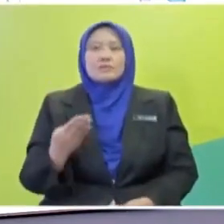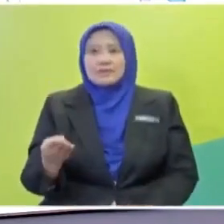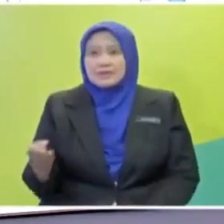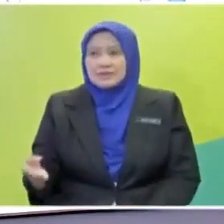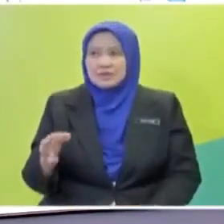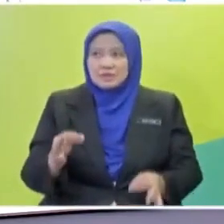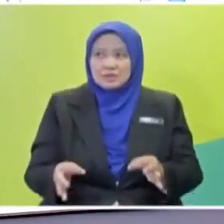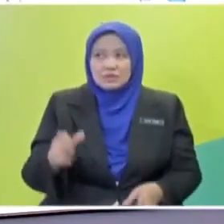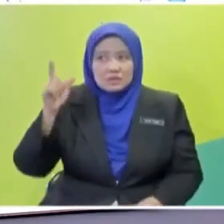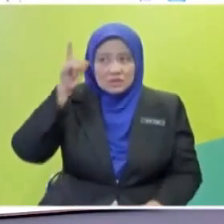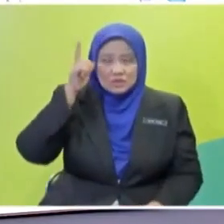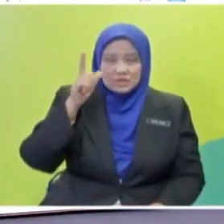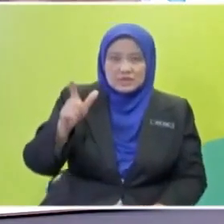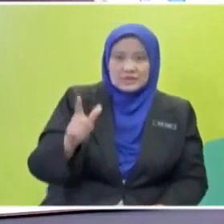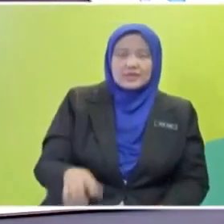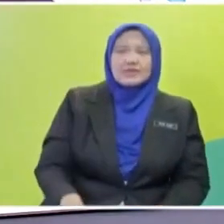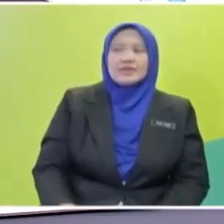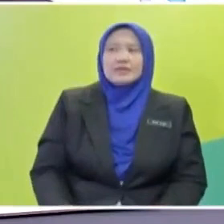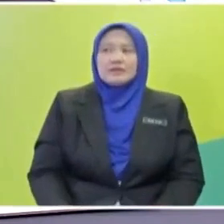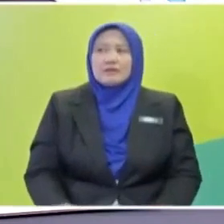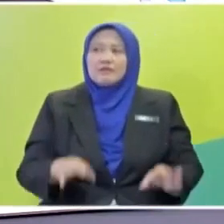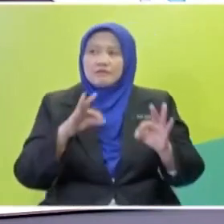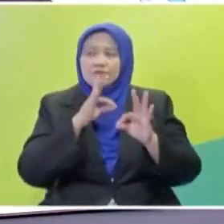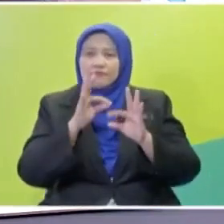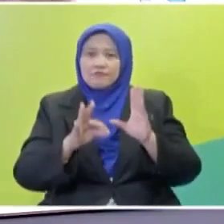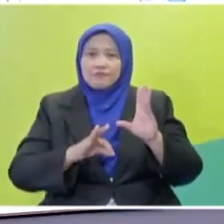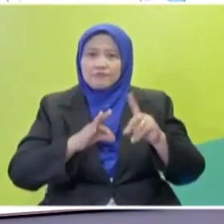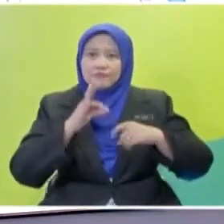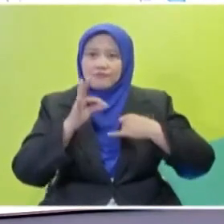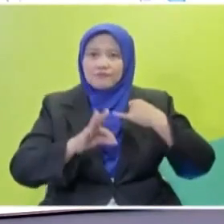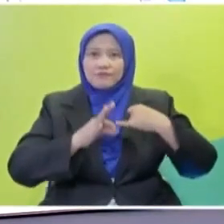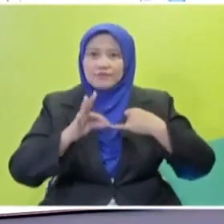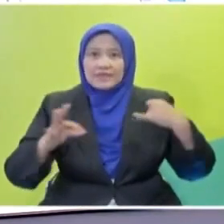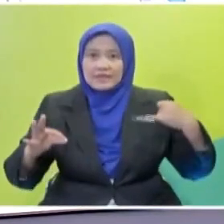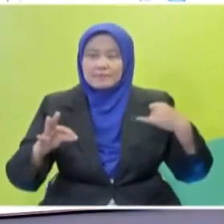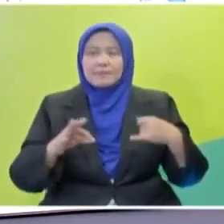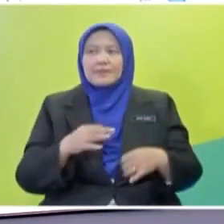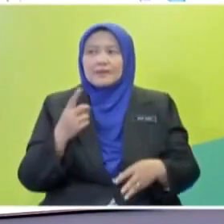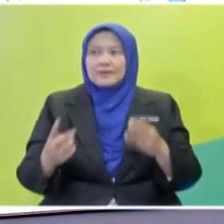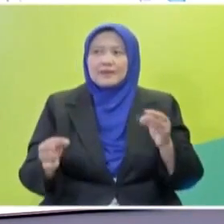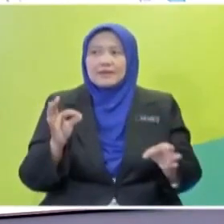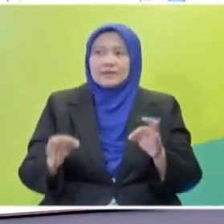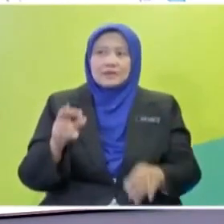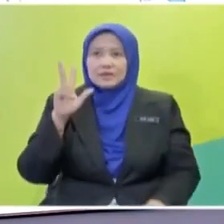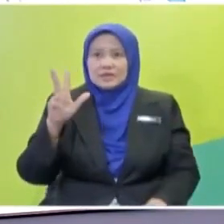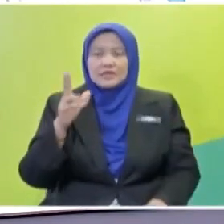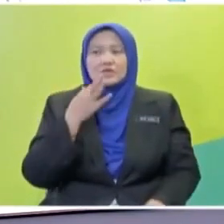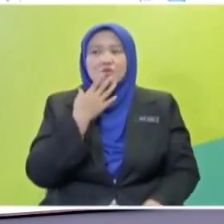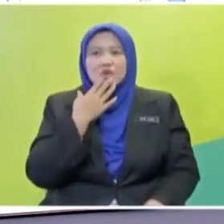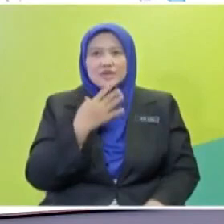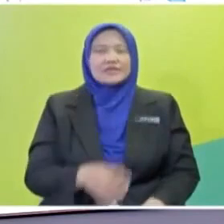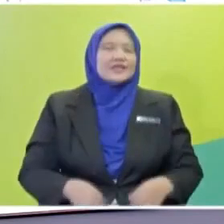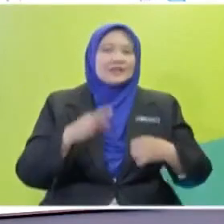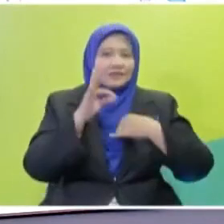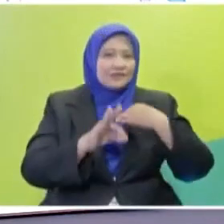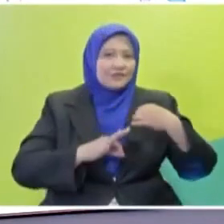ni, okey, penggunaan dia okey, kita kira filamen. Okey, contoh macam tadi kalau warna kita 3, jadi kita jimat dekat situ kita guna 3 je.